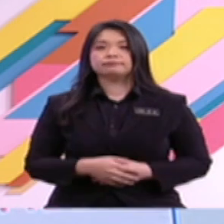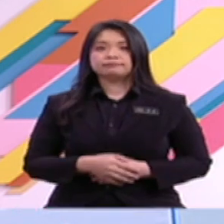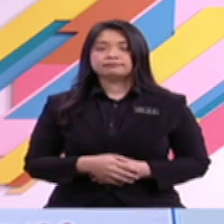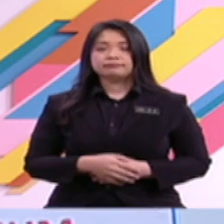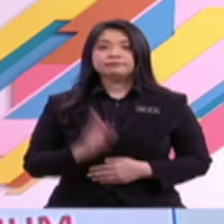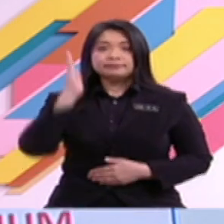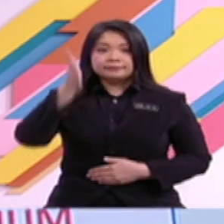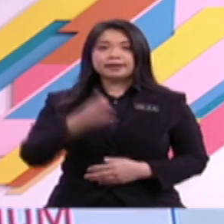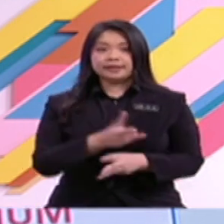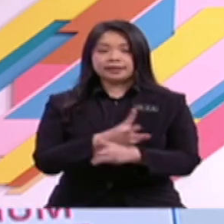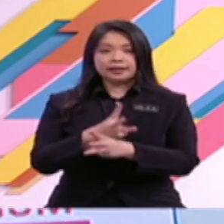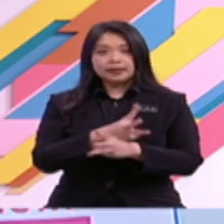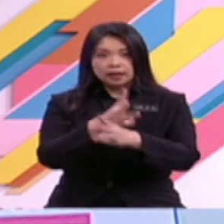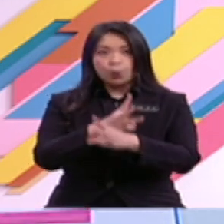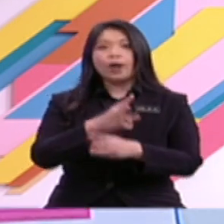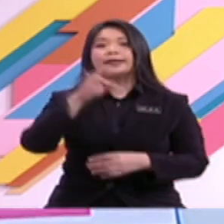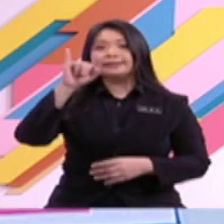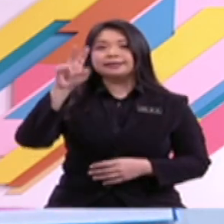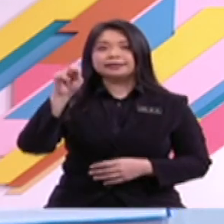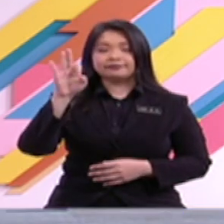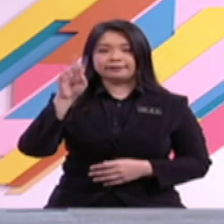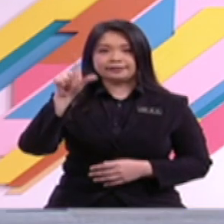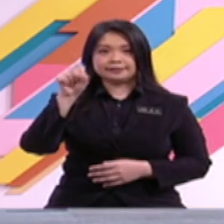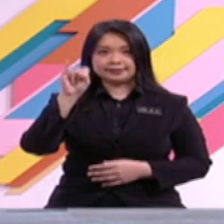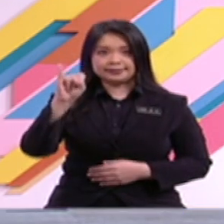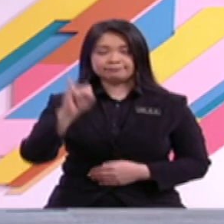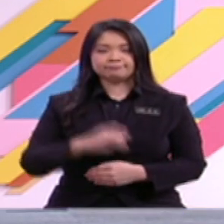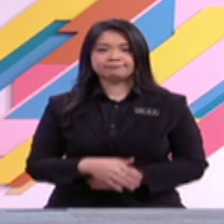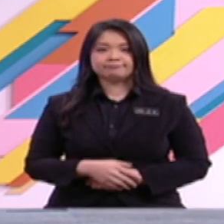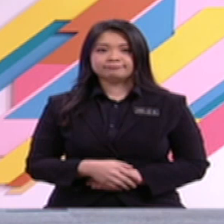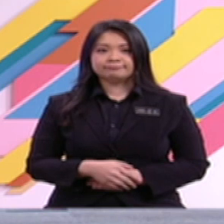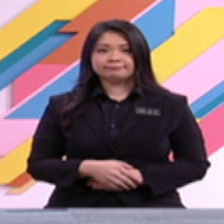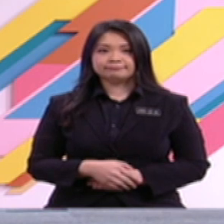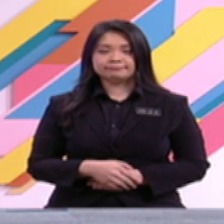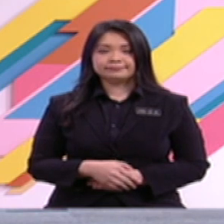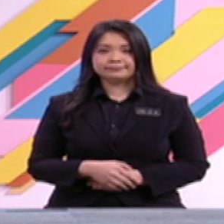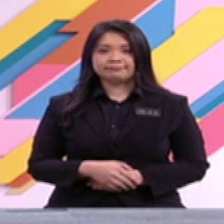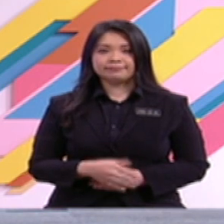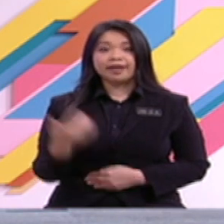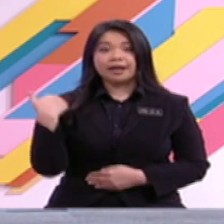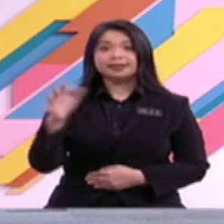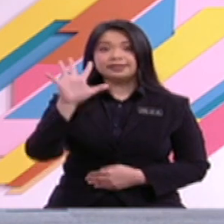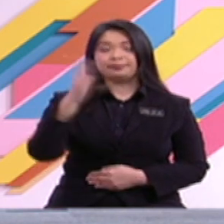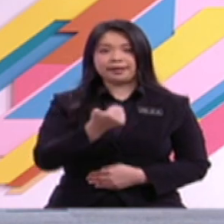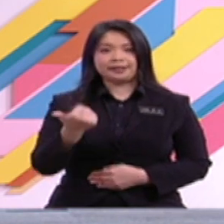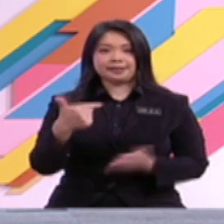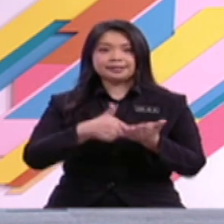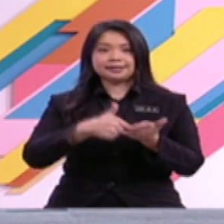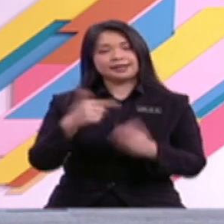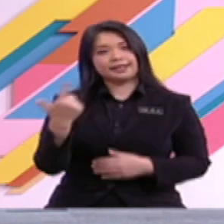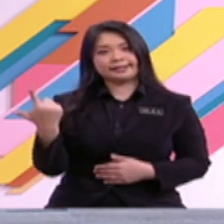akan mengawal inflasi Suke tengok yang seterusnya tadi kita ini dimulai lagi yang lain